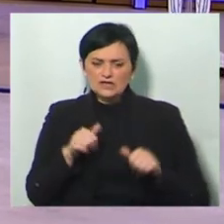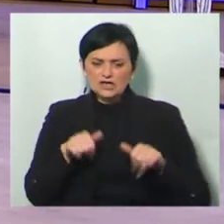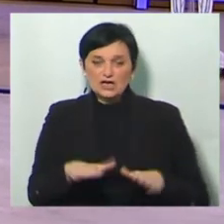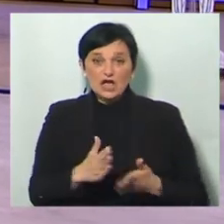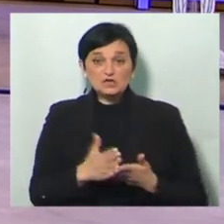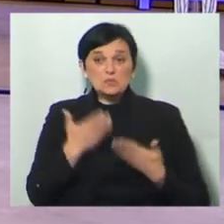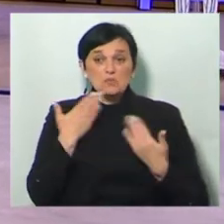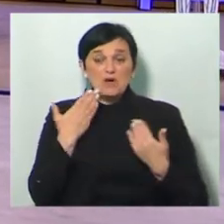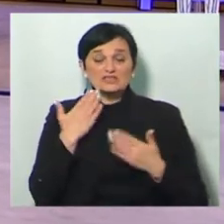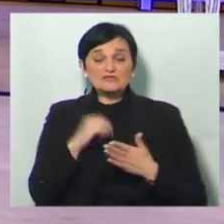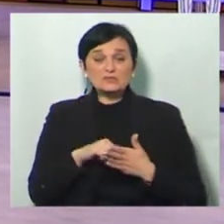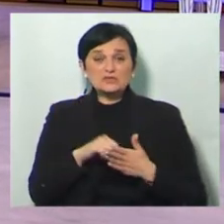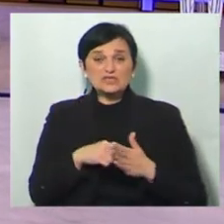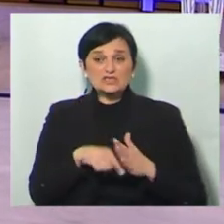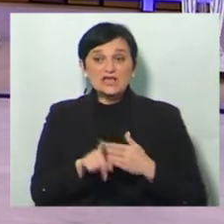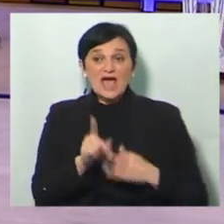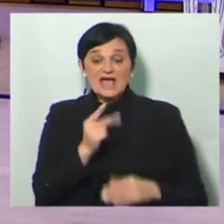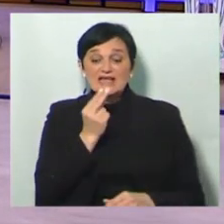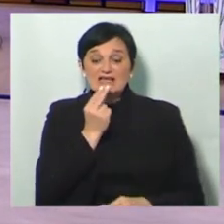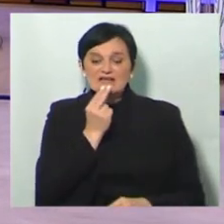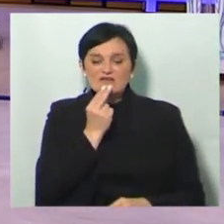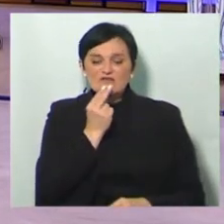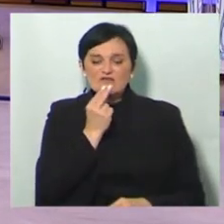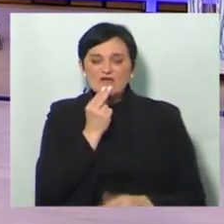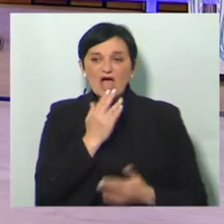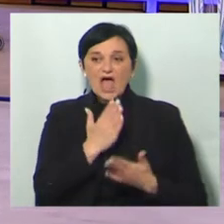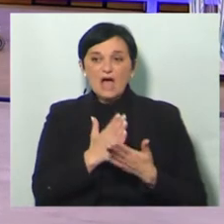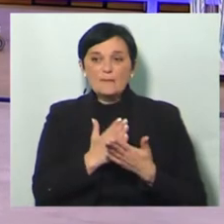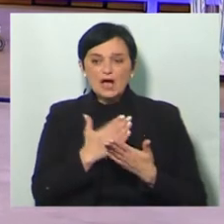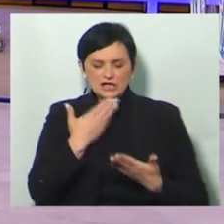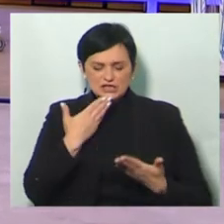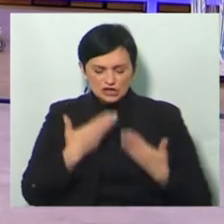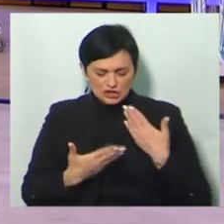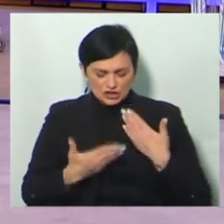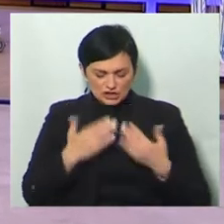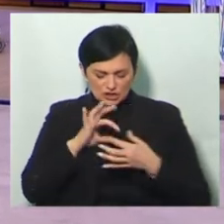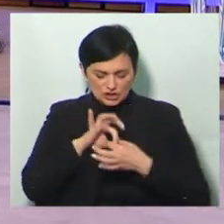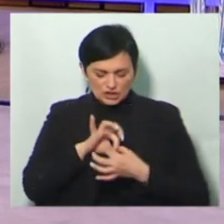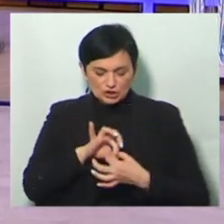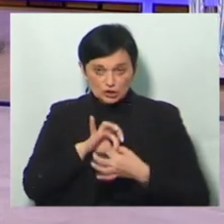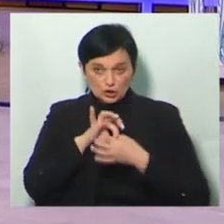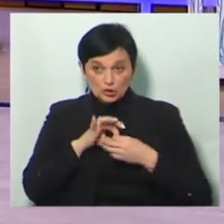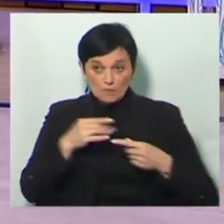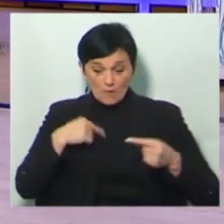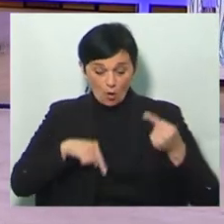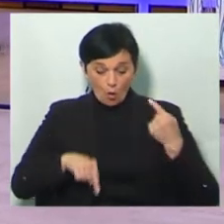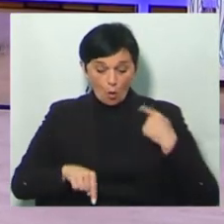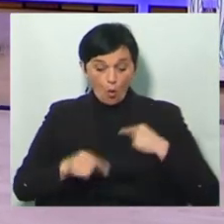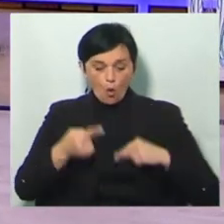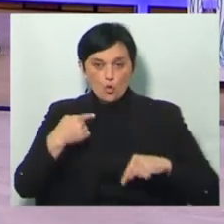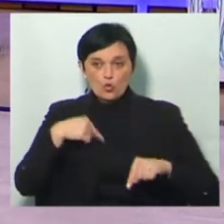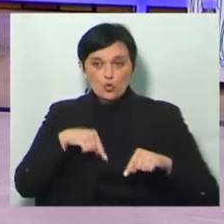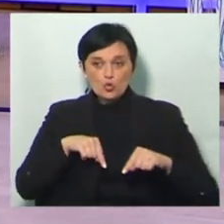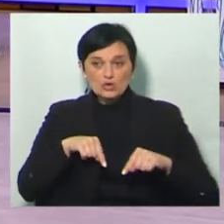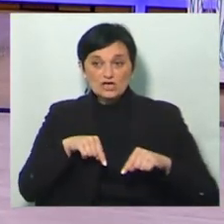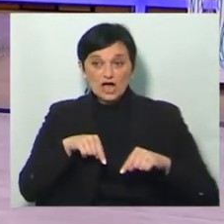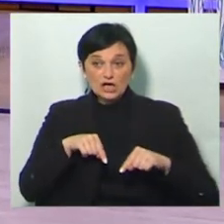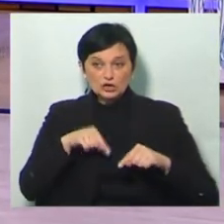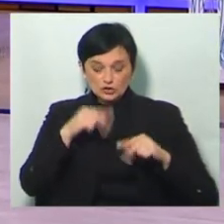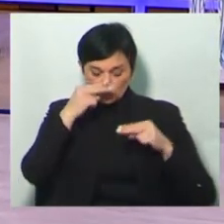იმ მარტივი მიზეზის გამო. Კვება არის ინტიმური პროცესი. Კვება მოითხოვს ორგანიზმისთვის